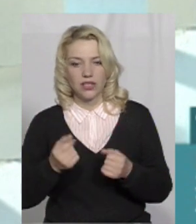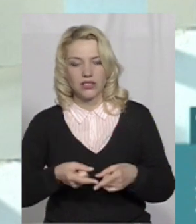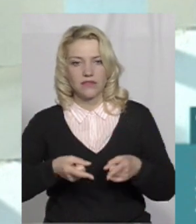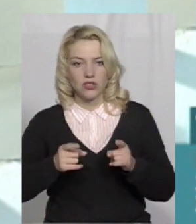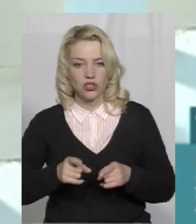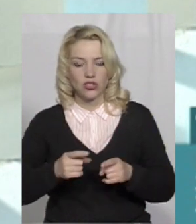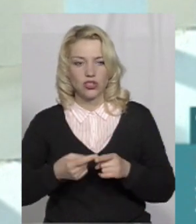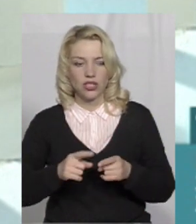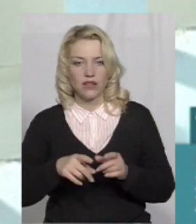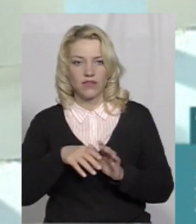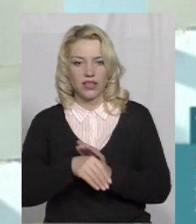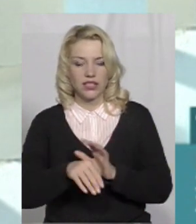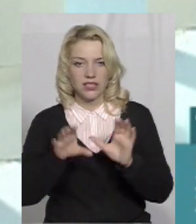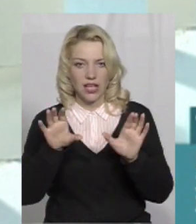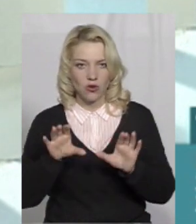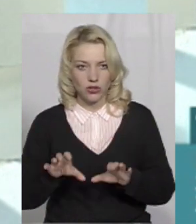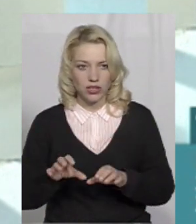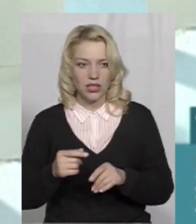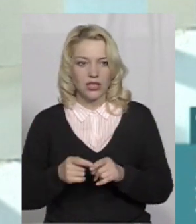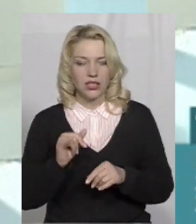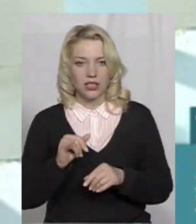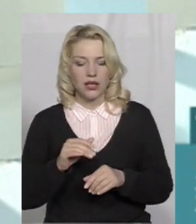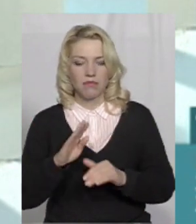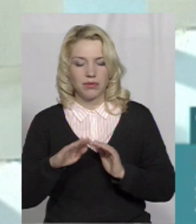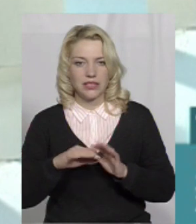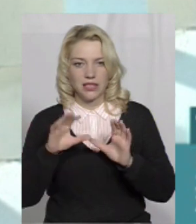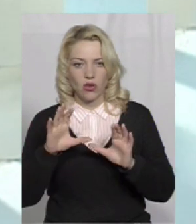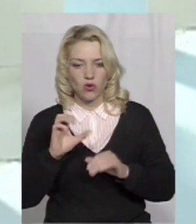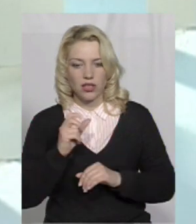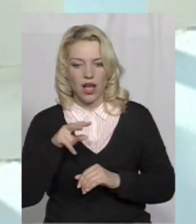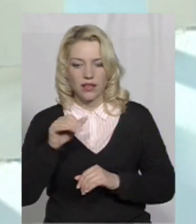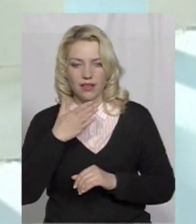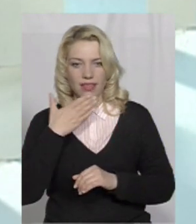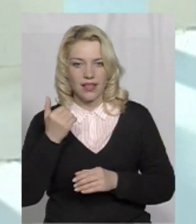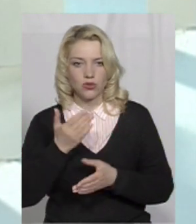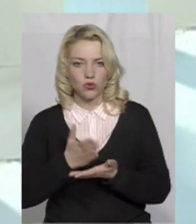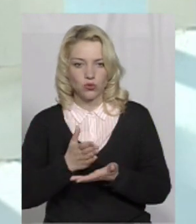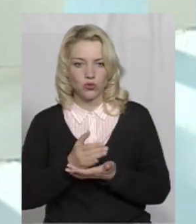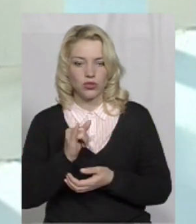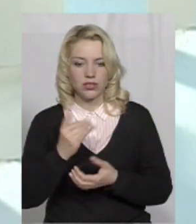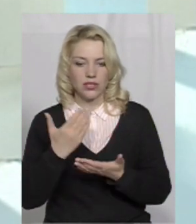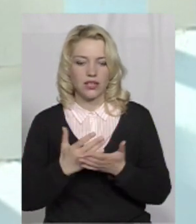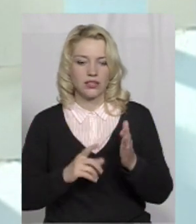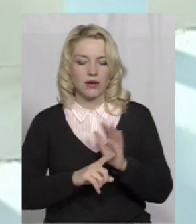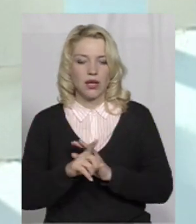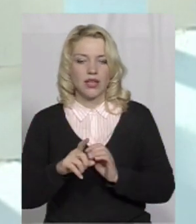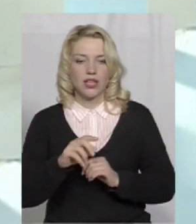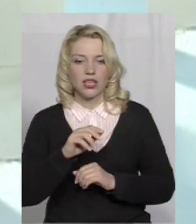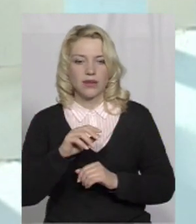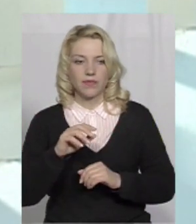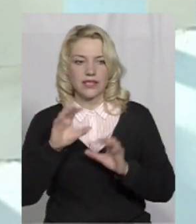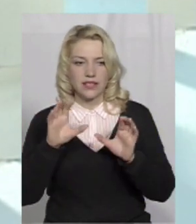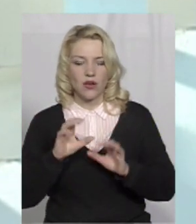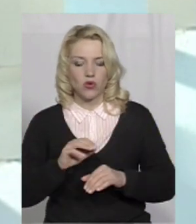їм ввели закон, знову ж таки, підзаконні акти не існують. От зараз уже набув закон про житлово-комунальні